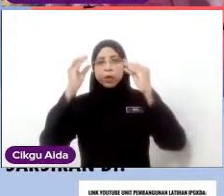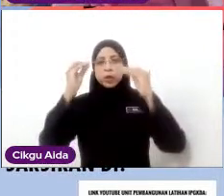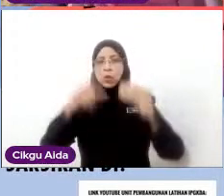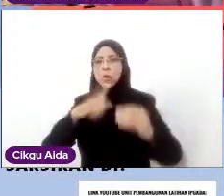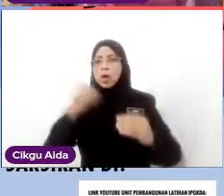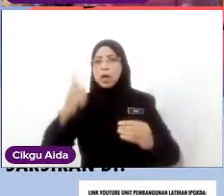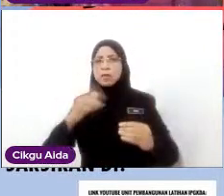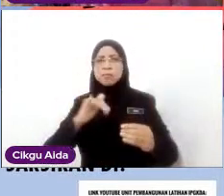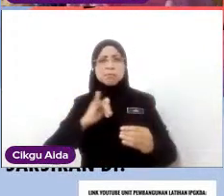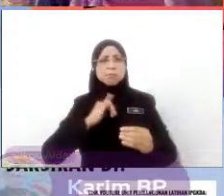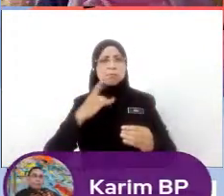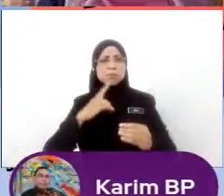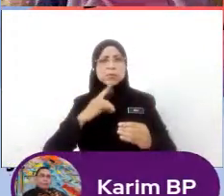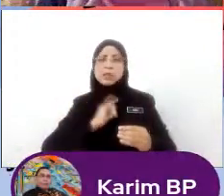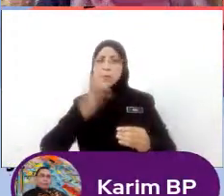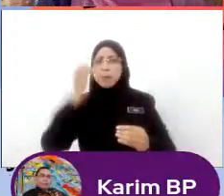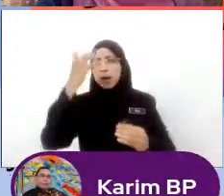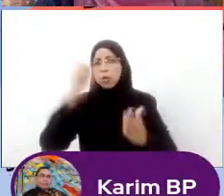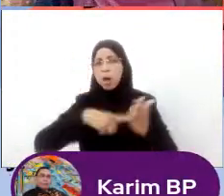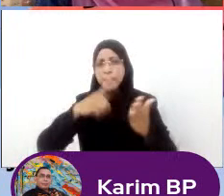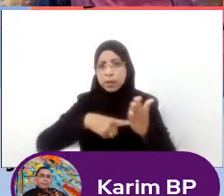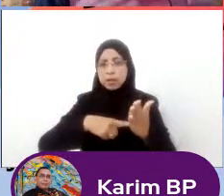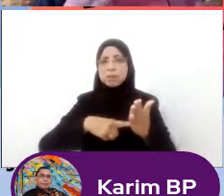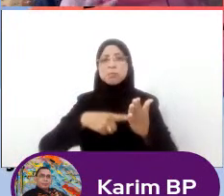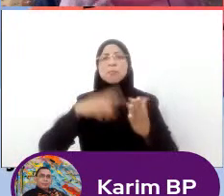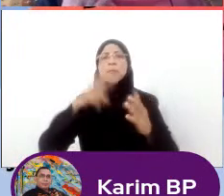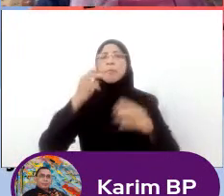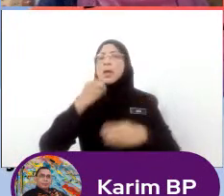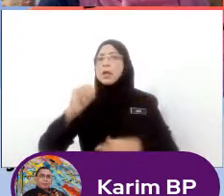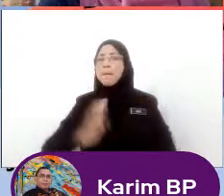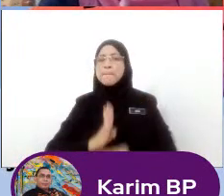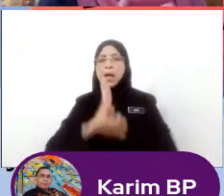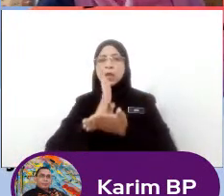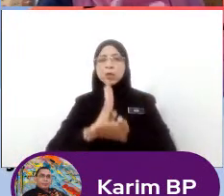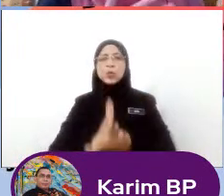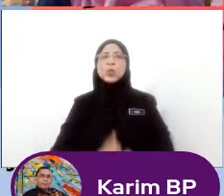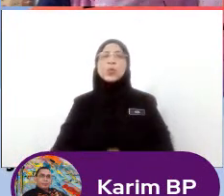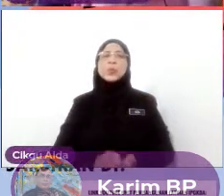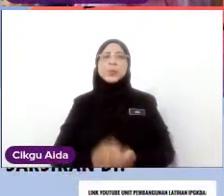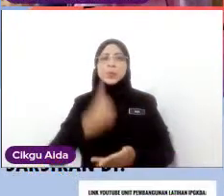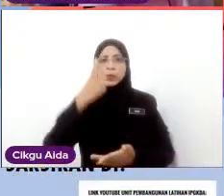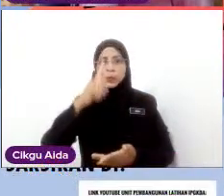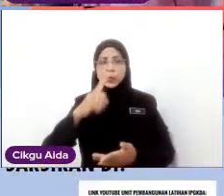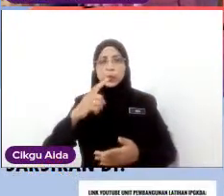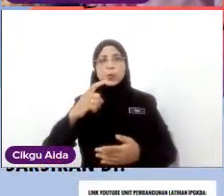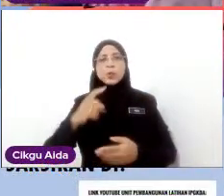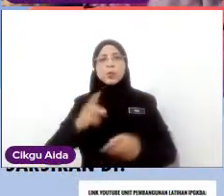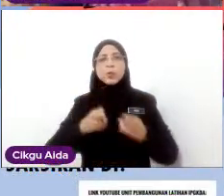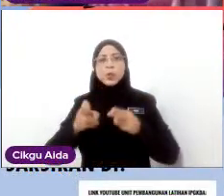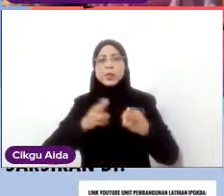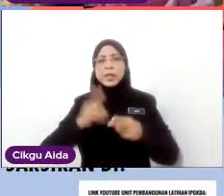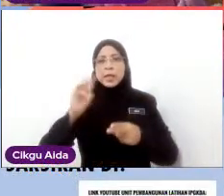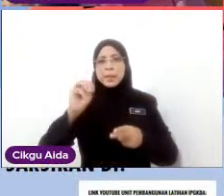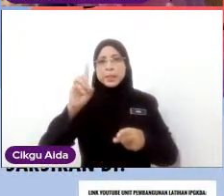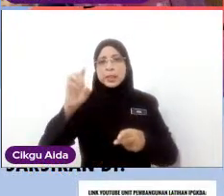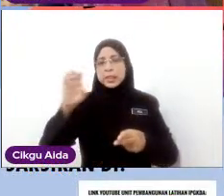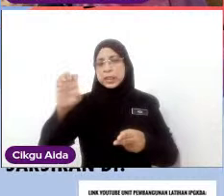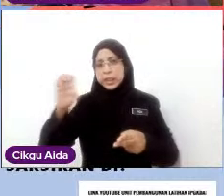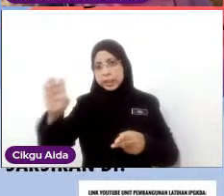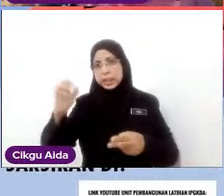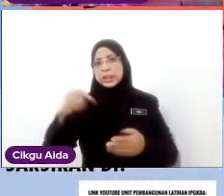je apa yang kita nak untuk murid. Mereka sangat menyokong. Jadi sebab tu dah terhasil benda alah ni. Terhasil lah sudut